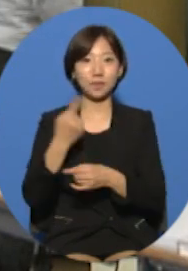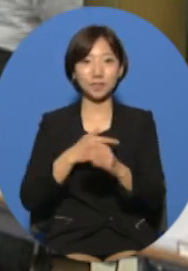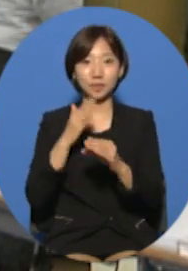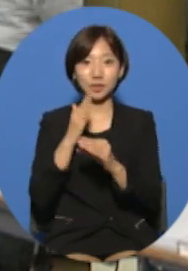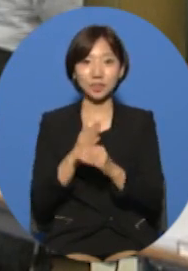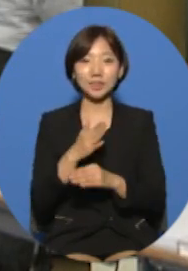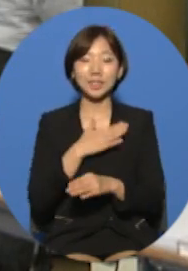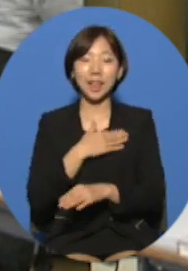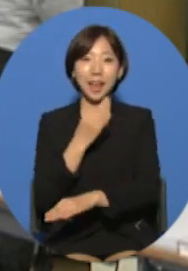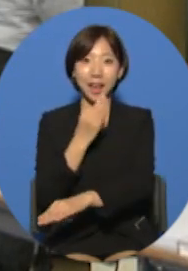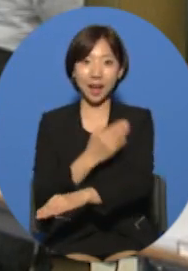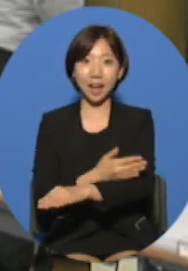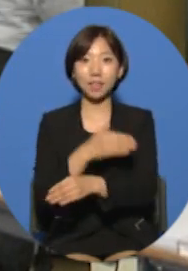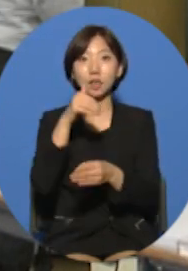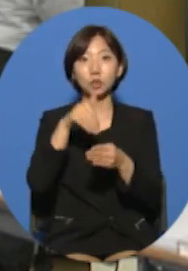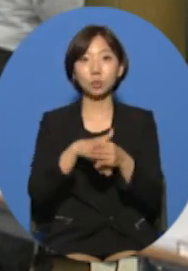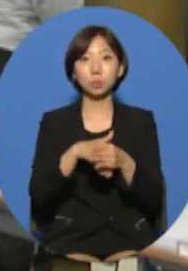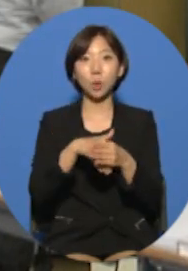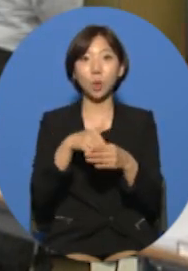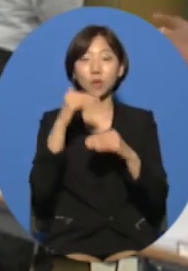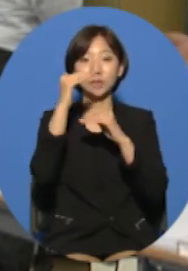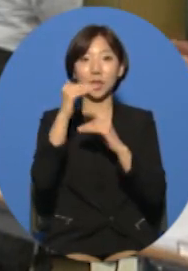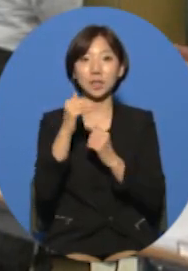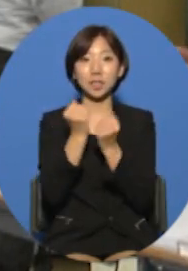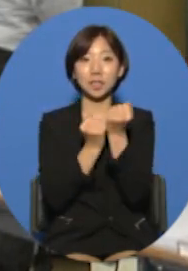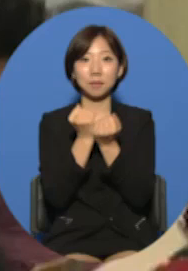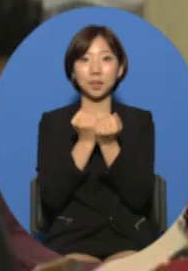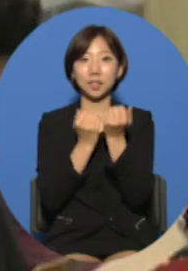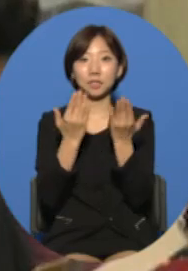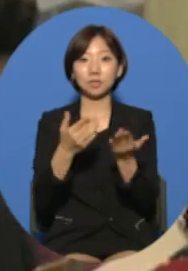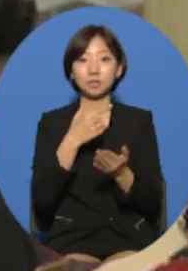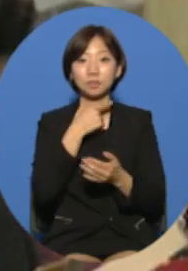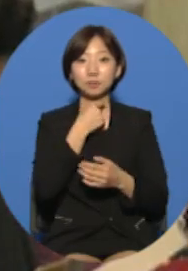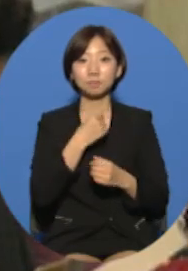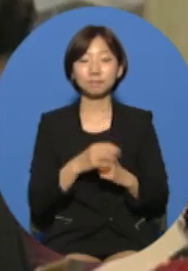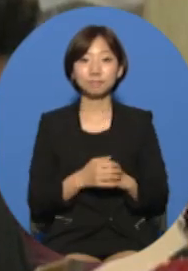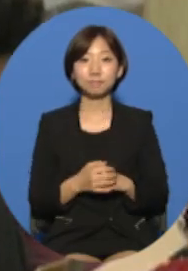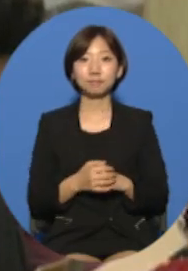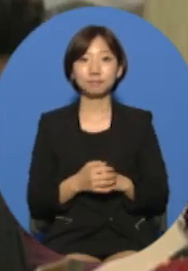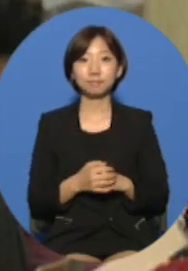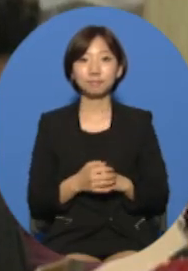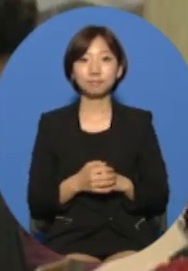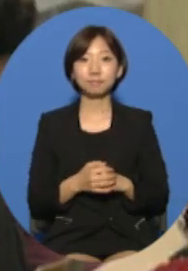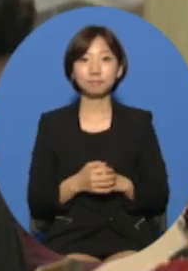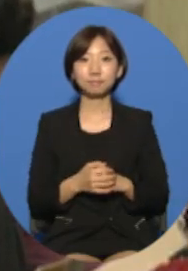제가 간략하게 투표 절차를 안내해 드리겠습니다. 먼저